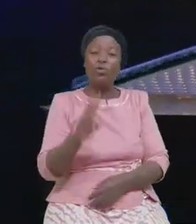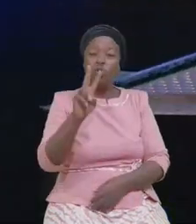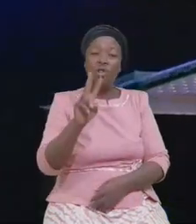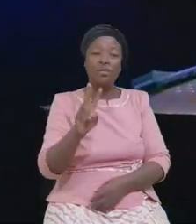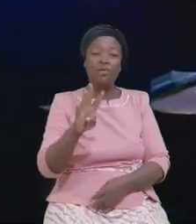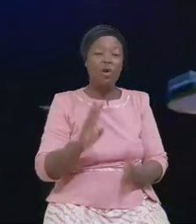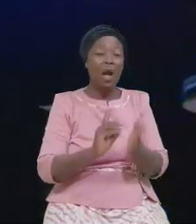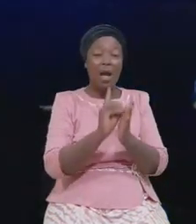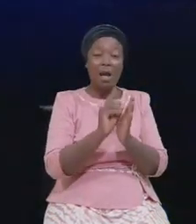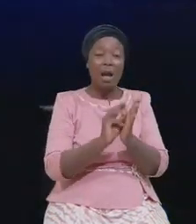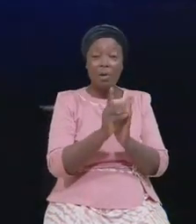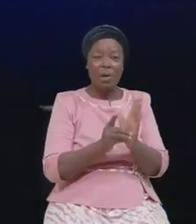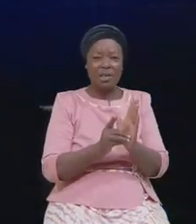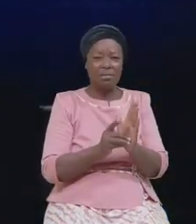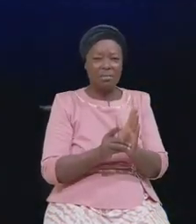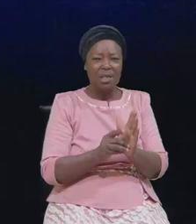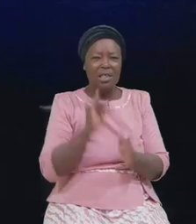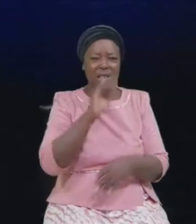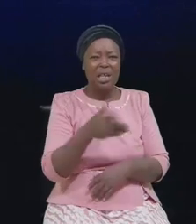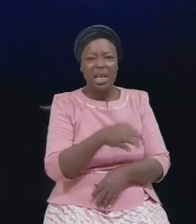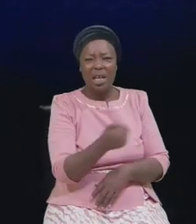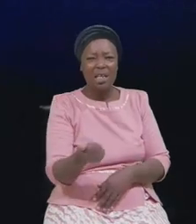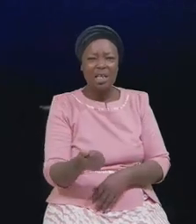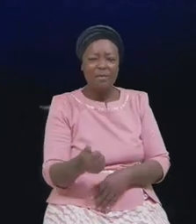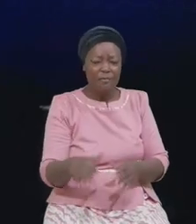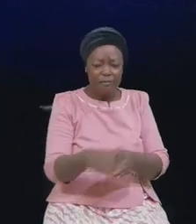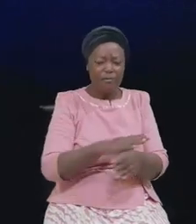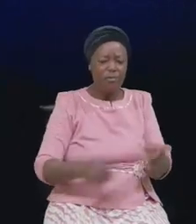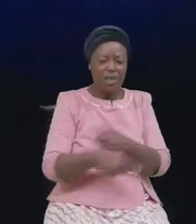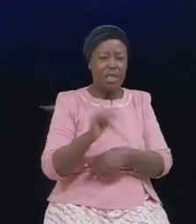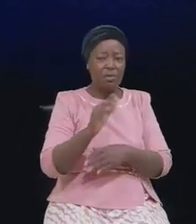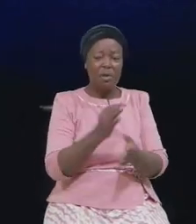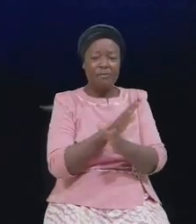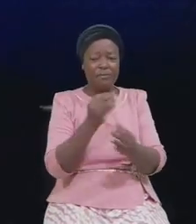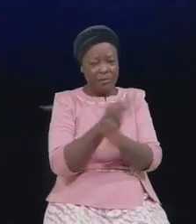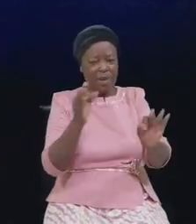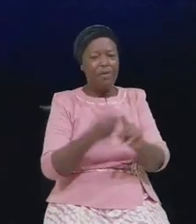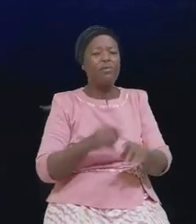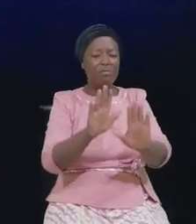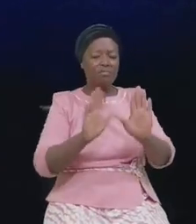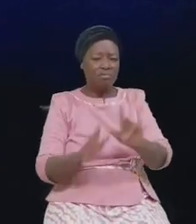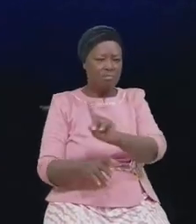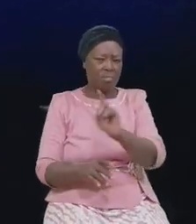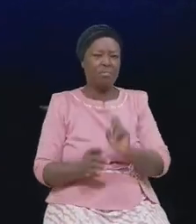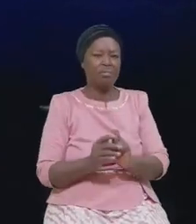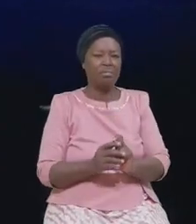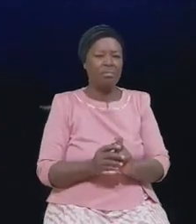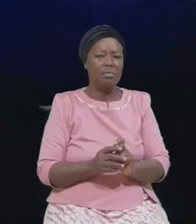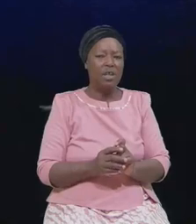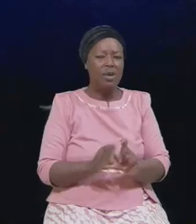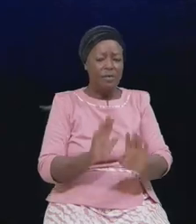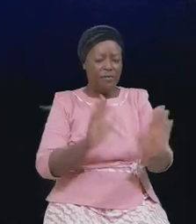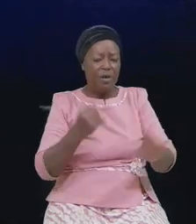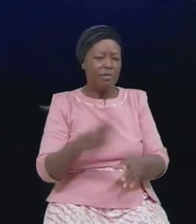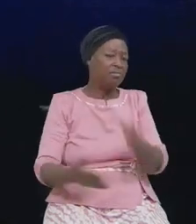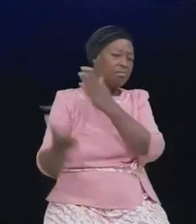plein? Et vous êtes libre de la peur? La peur du passé courant après nous, qu'est-ce qui va se